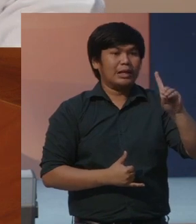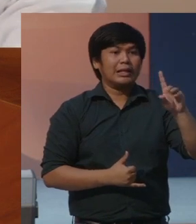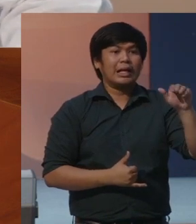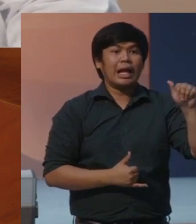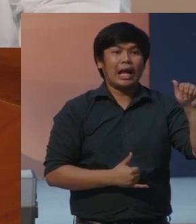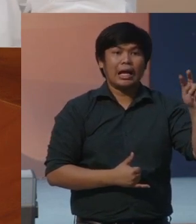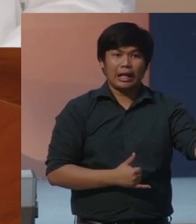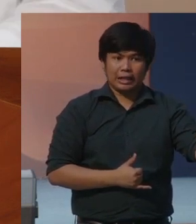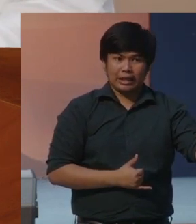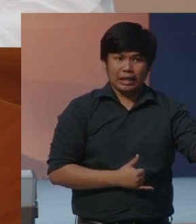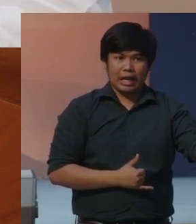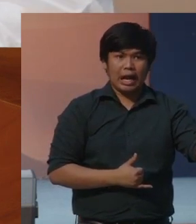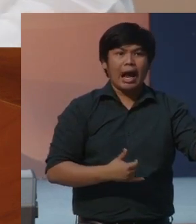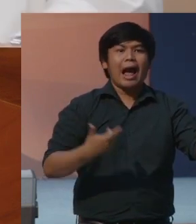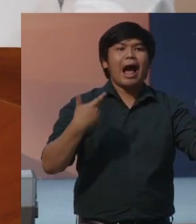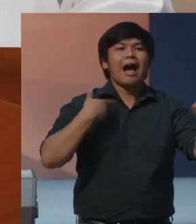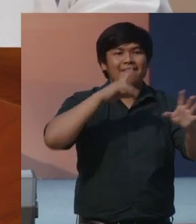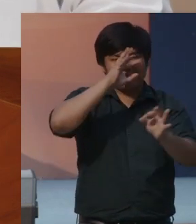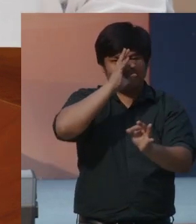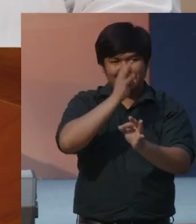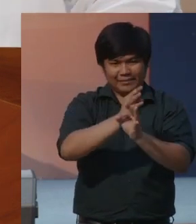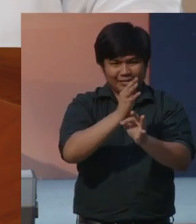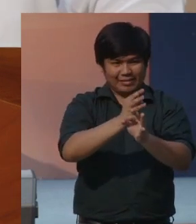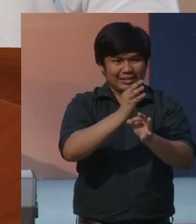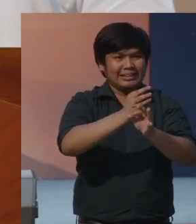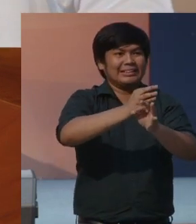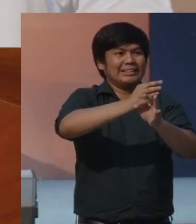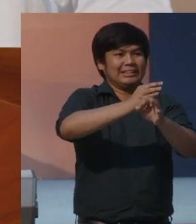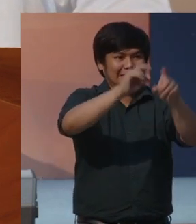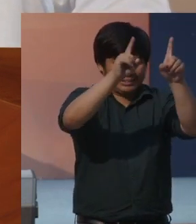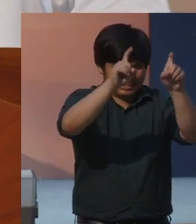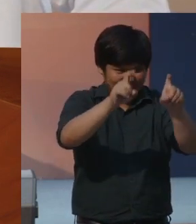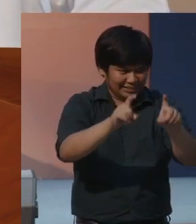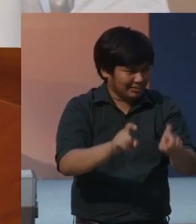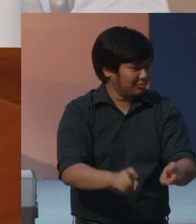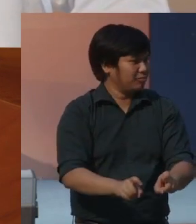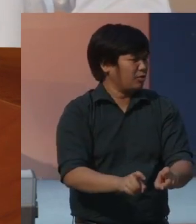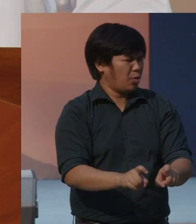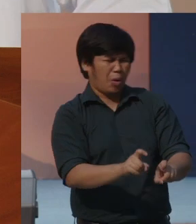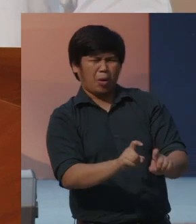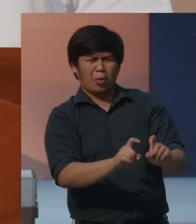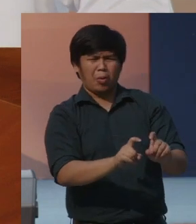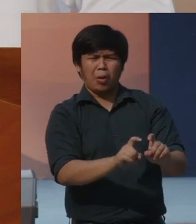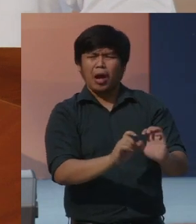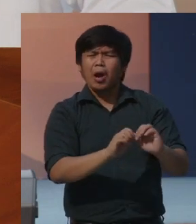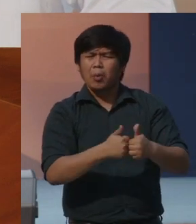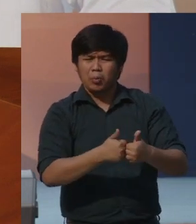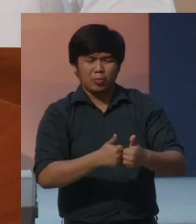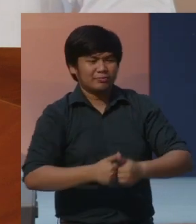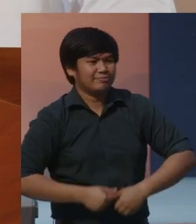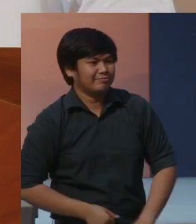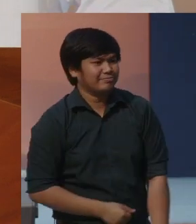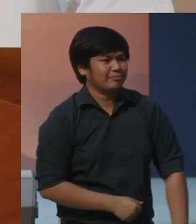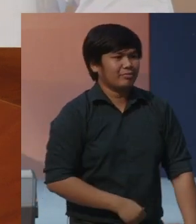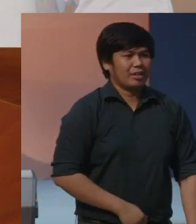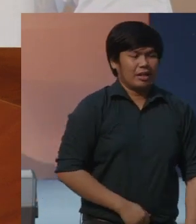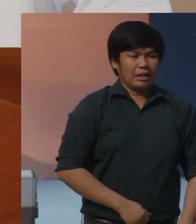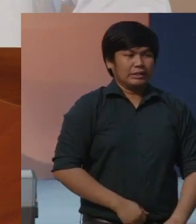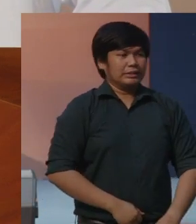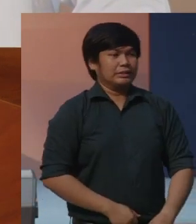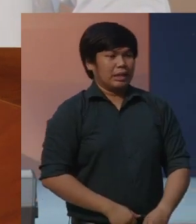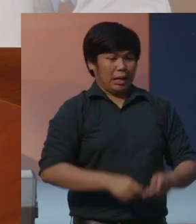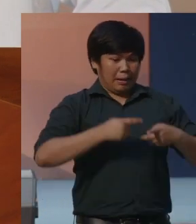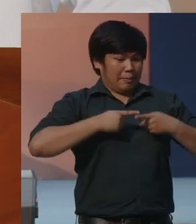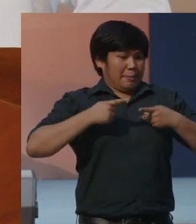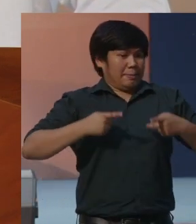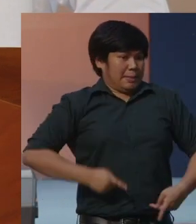merong pananampalatayang pagsubok ang Panginoon. Kasi ang sabi sa verse 8, "And as for you, command the priests who bear